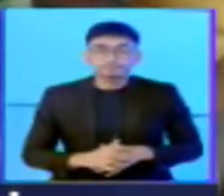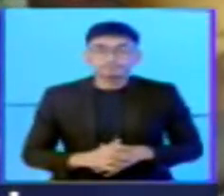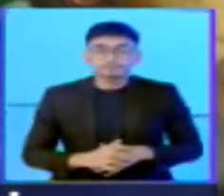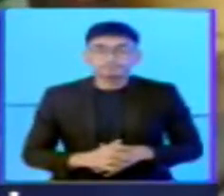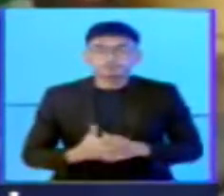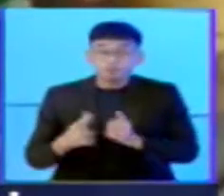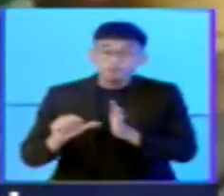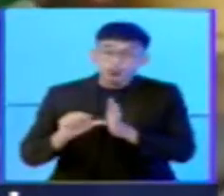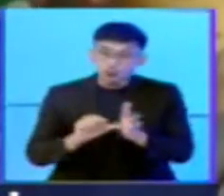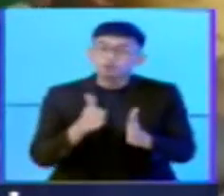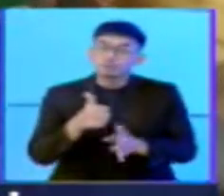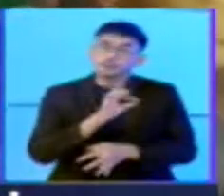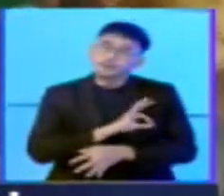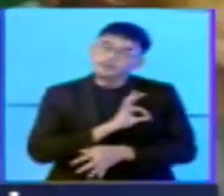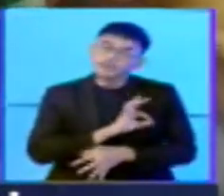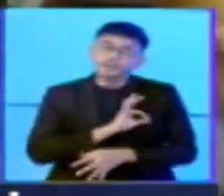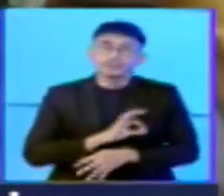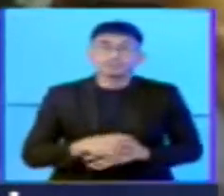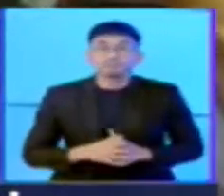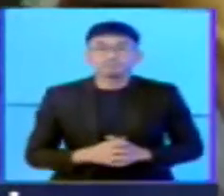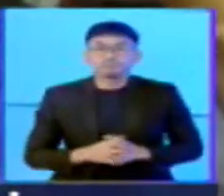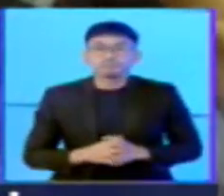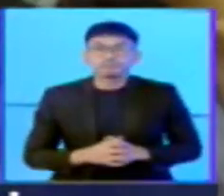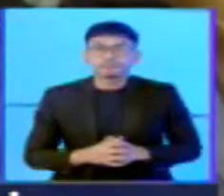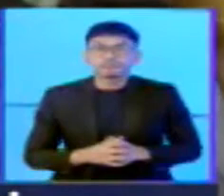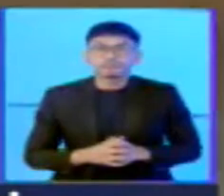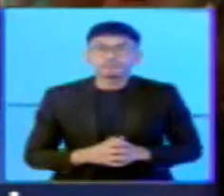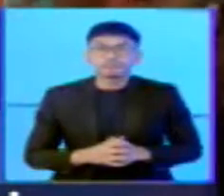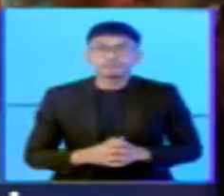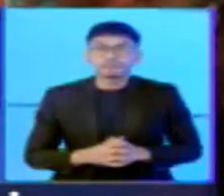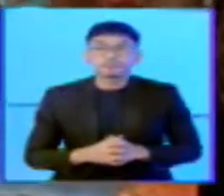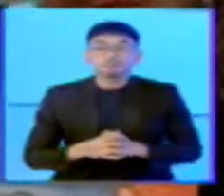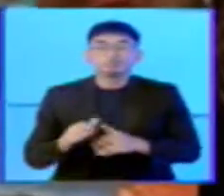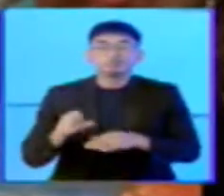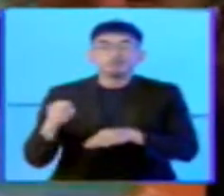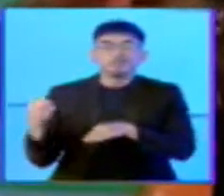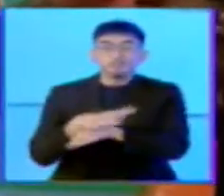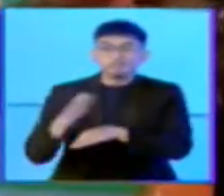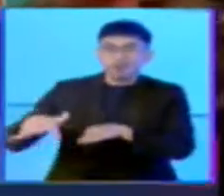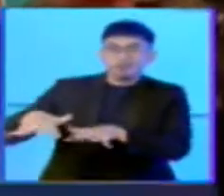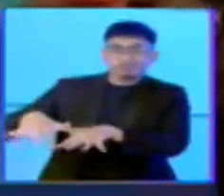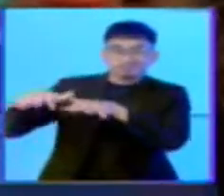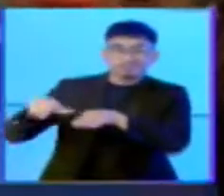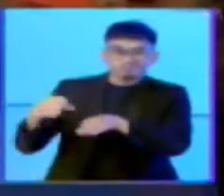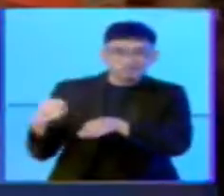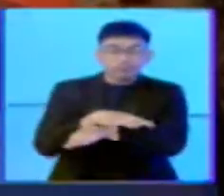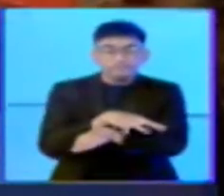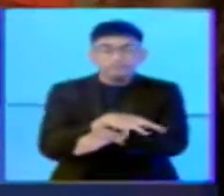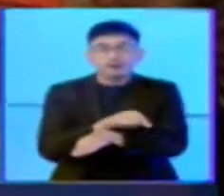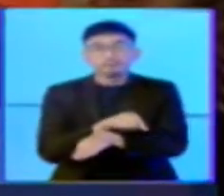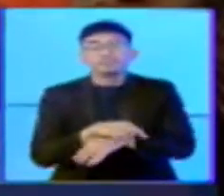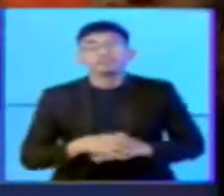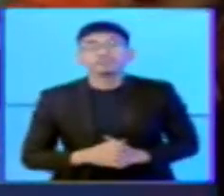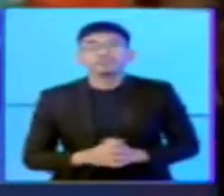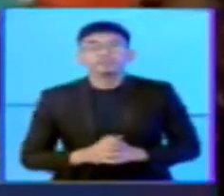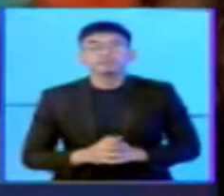bisa bermanfaat bagi warga yang terkena airop. TNI, saya selaku Wakil Bupati, juga